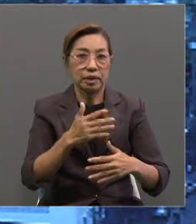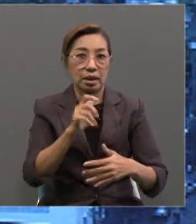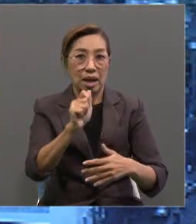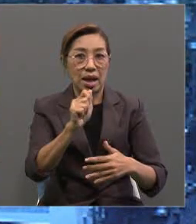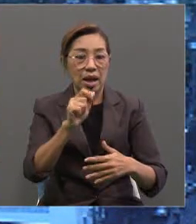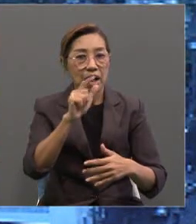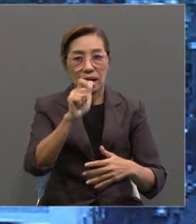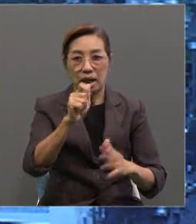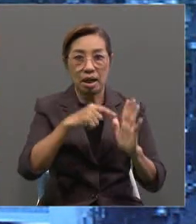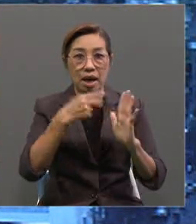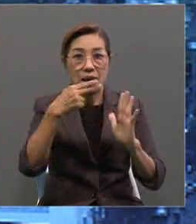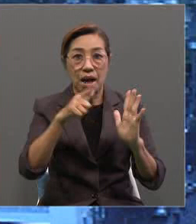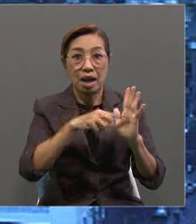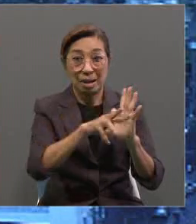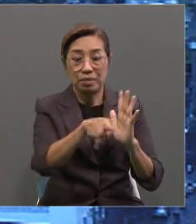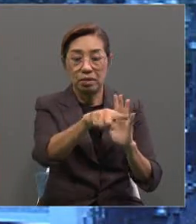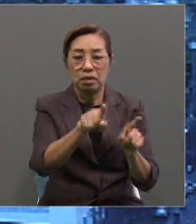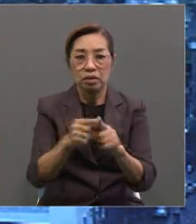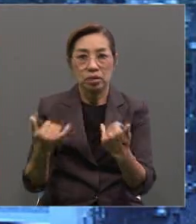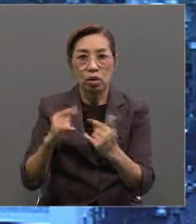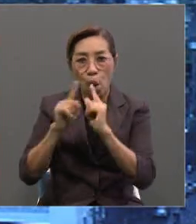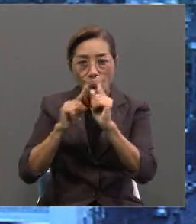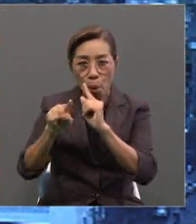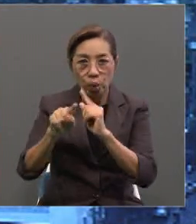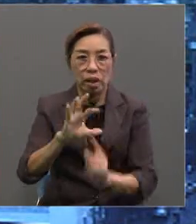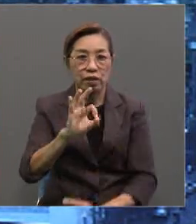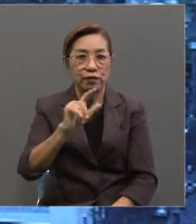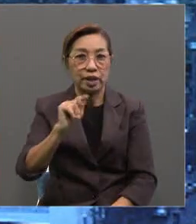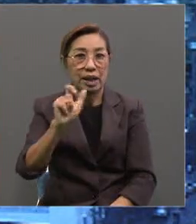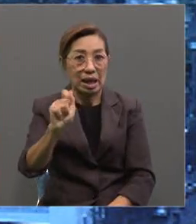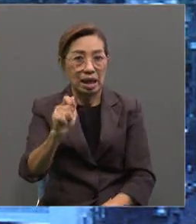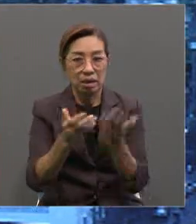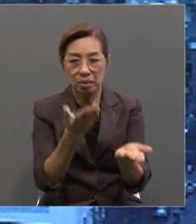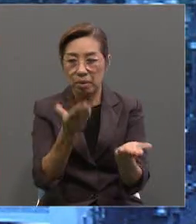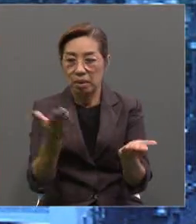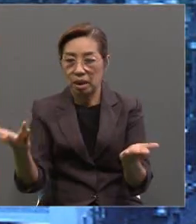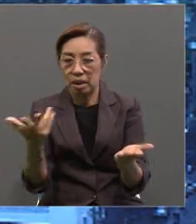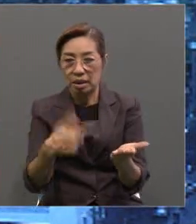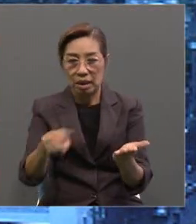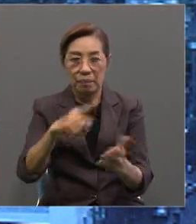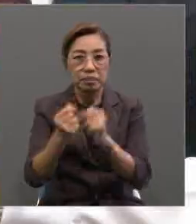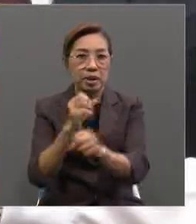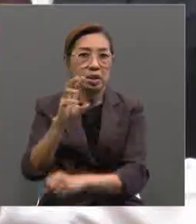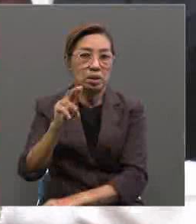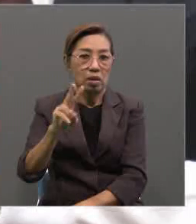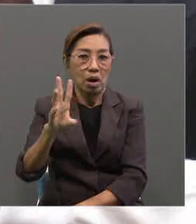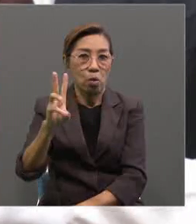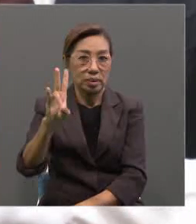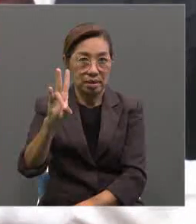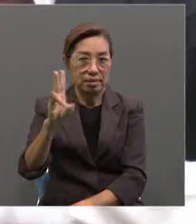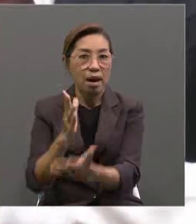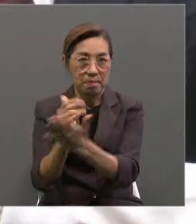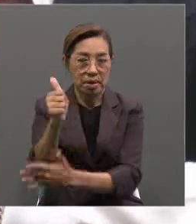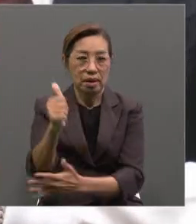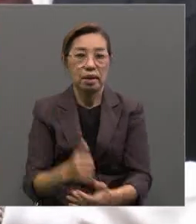ความตกลงทางการค้าเสรีหรือว่า ftaสำเร็จ 3ฉบับไม่เกินกลางปี 2567ค่ะนาย